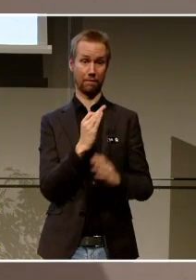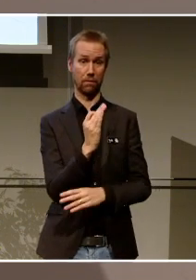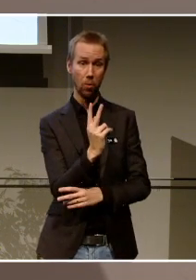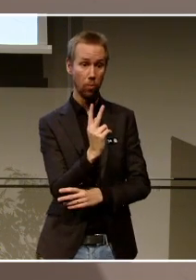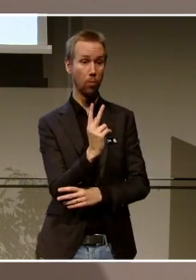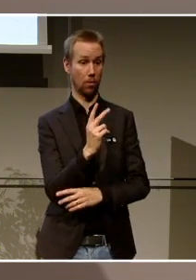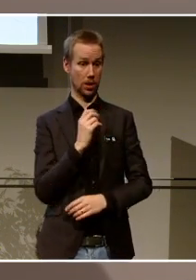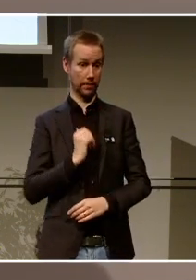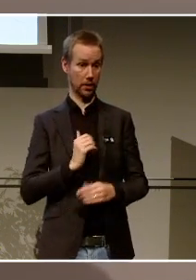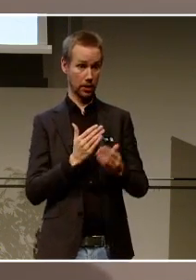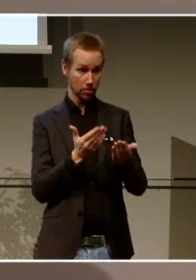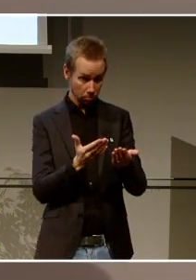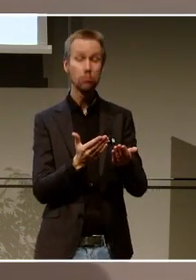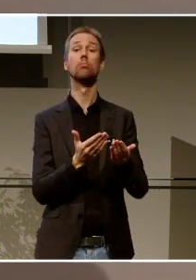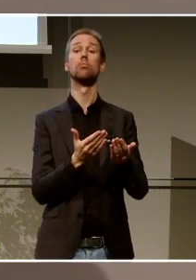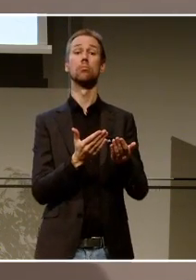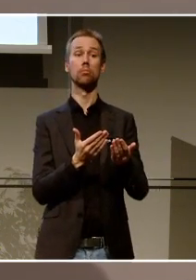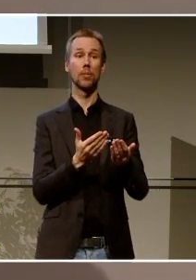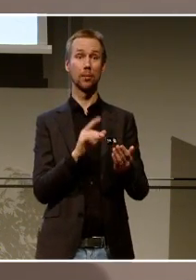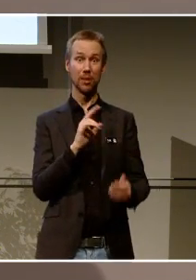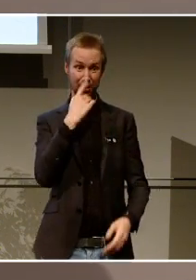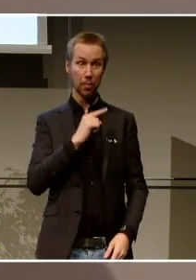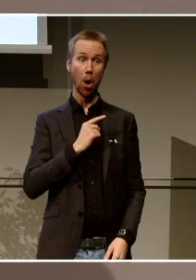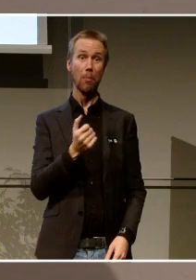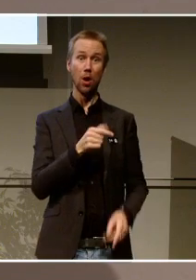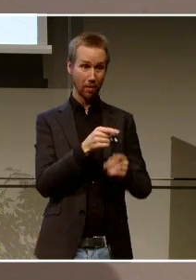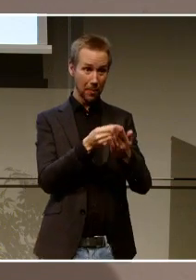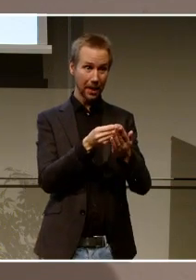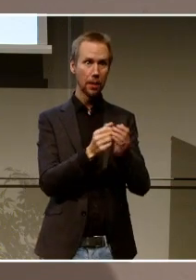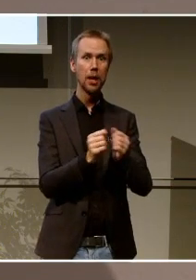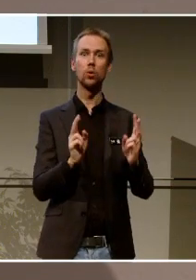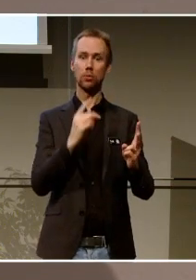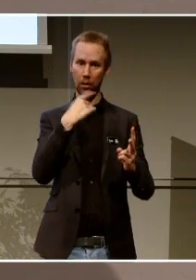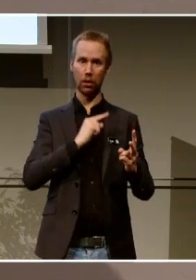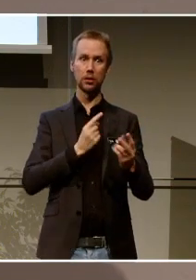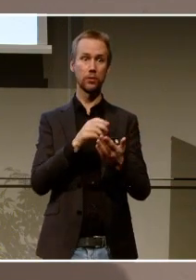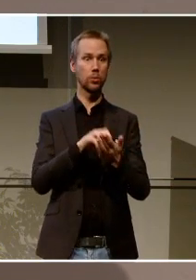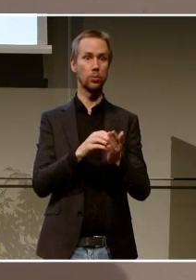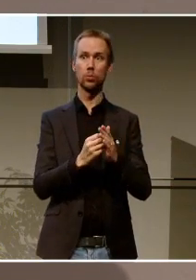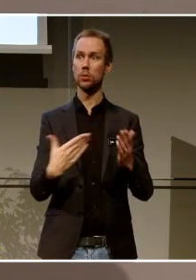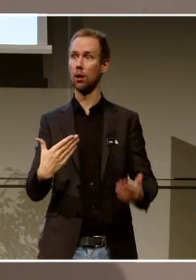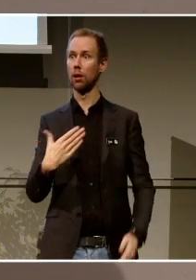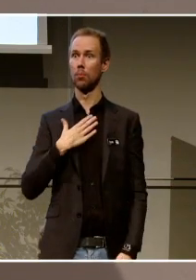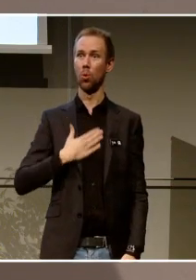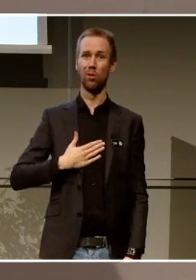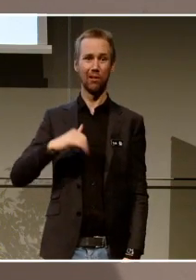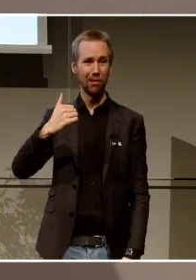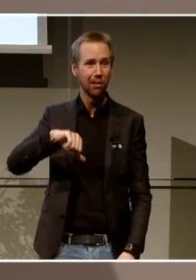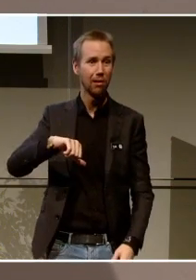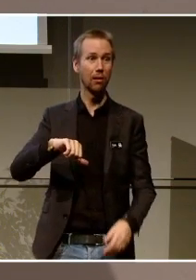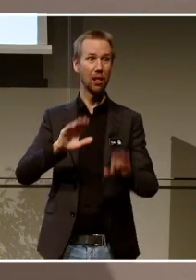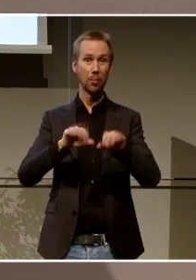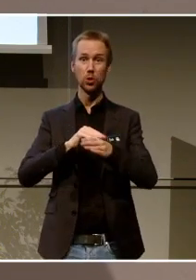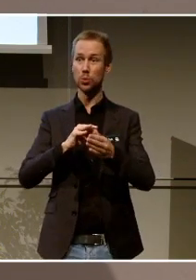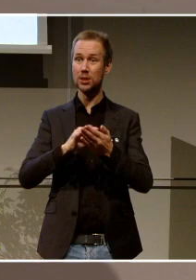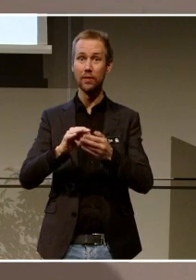ofta inte bara utsatt för att man behöver de pengarna. Man är ofta i en utsatt situation för man mår inte så bra. Man kanske har varit sjukskriven under